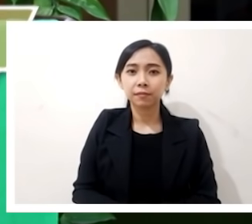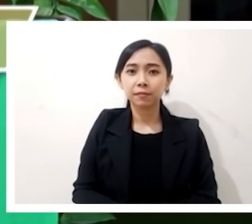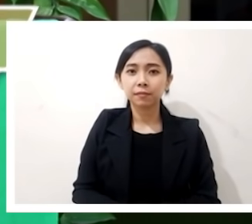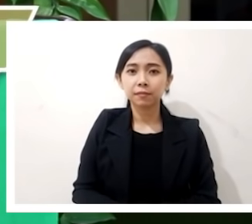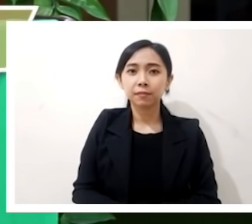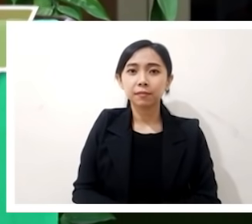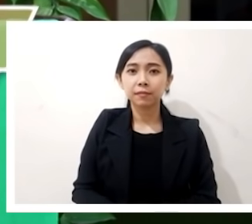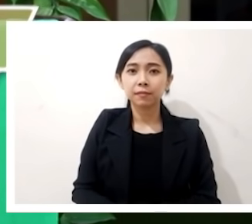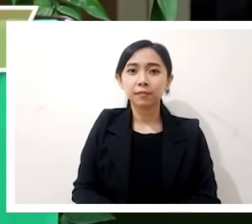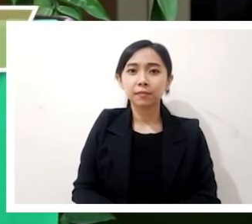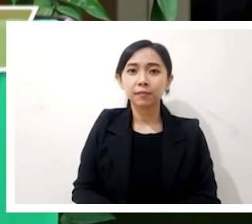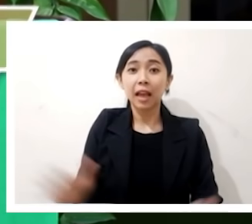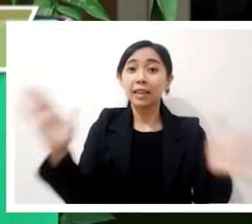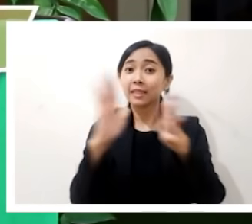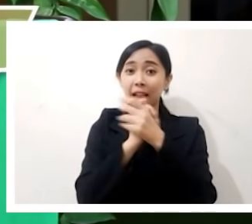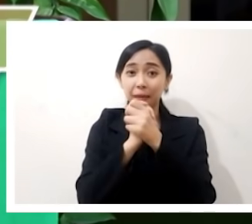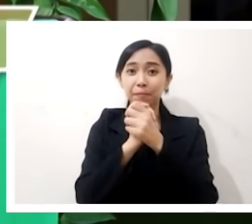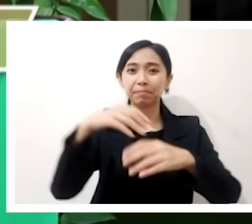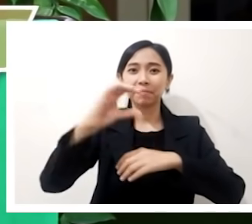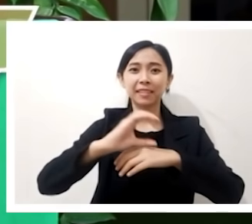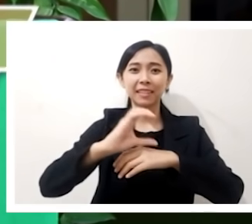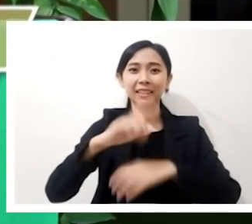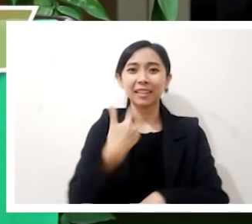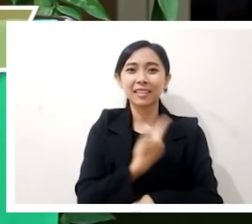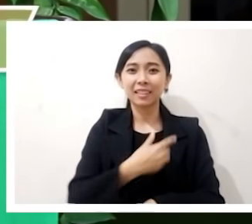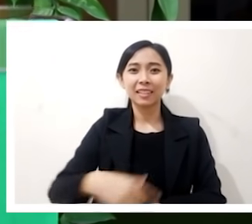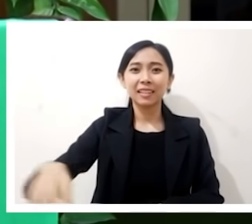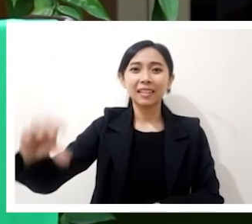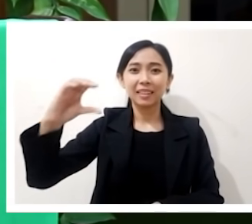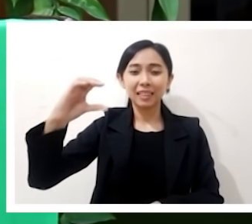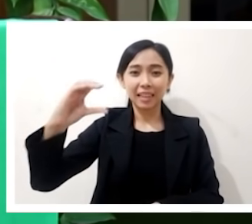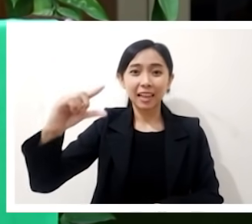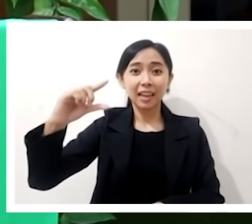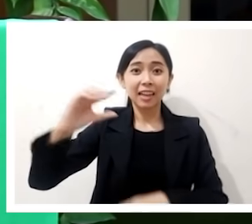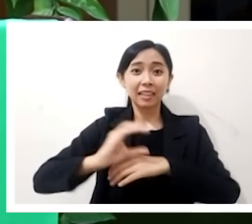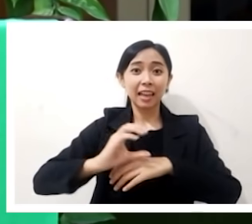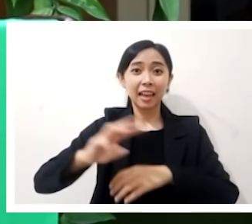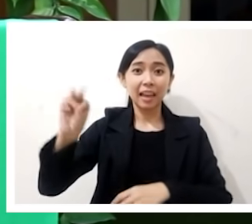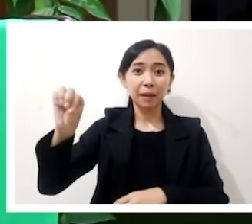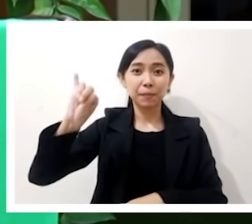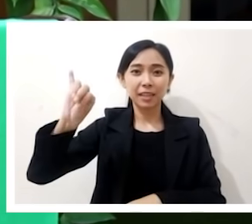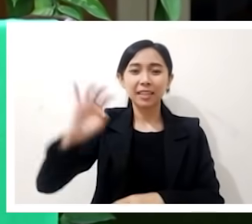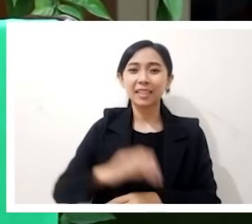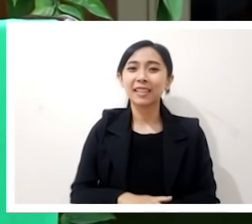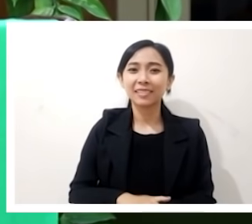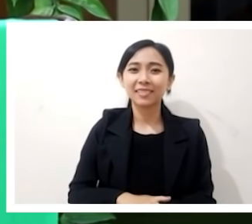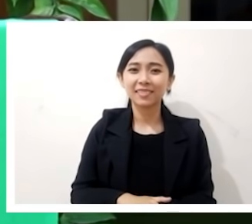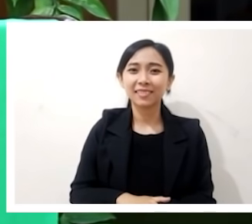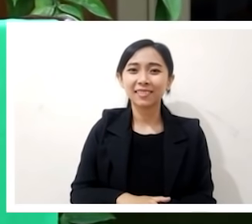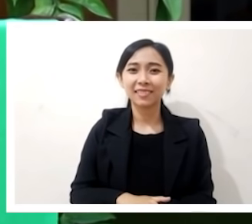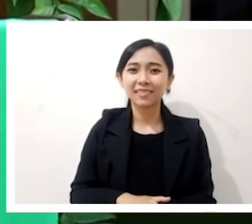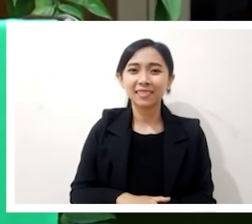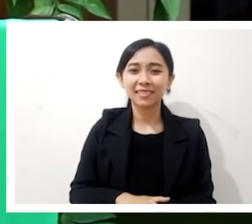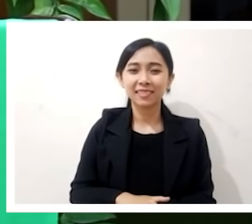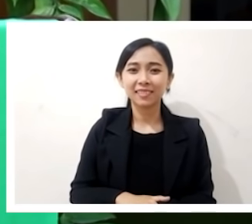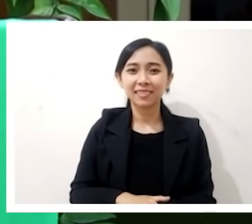Salam kasih dari gereja kami, Gereja Masihi Injil di Timor. Saya menyapa saudara sekalian dari Kota